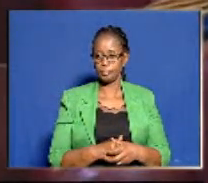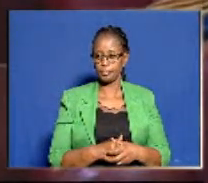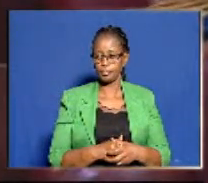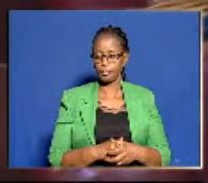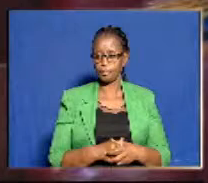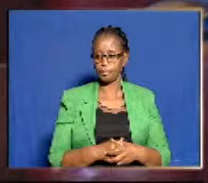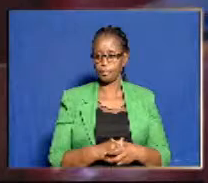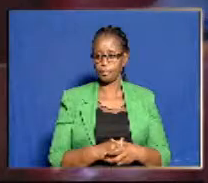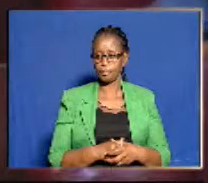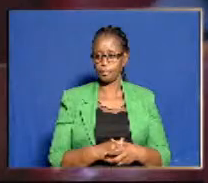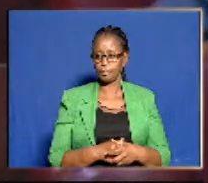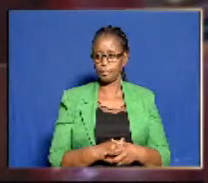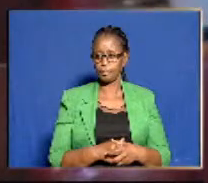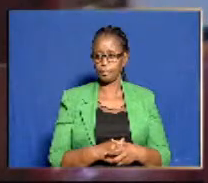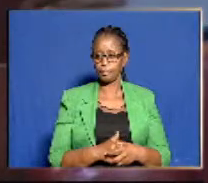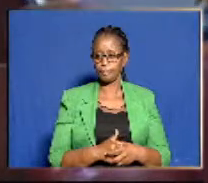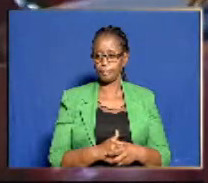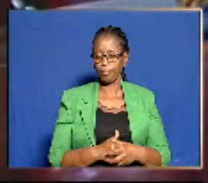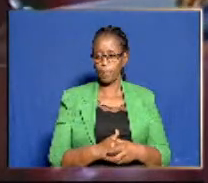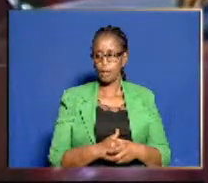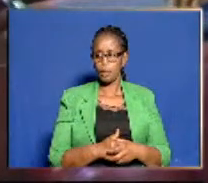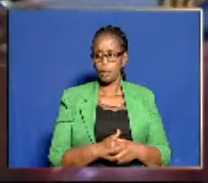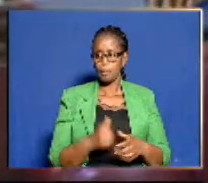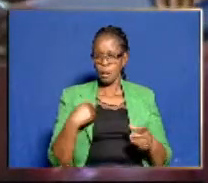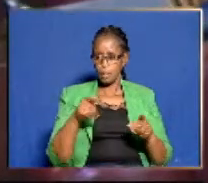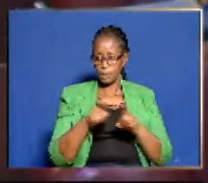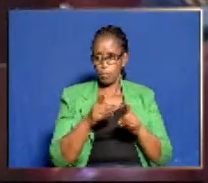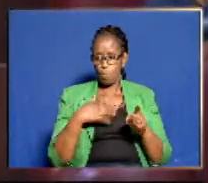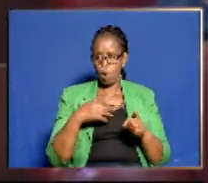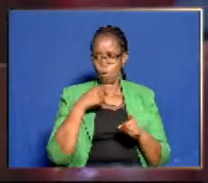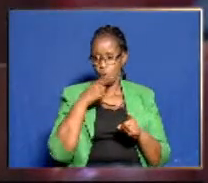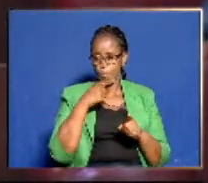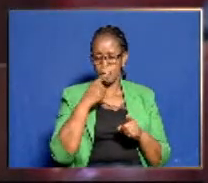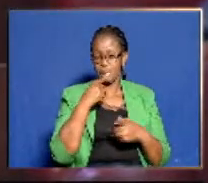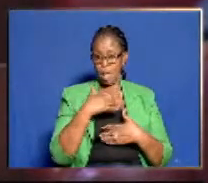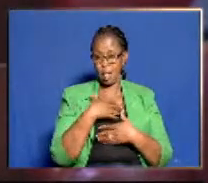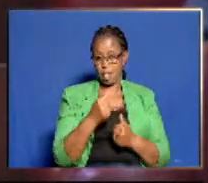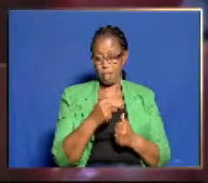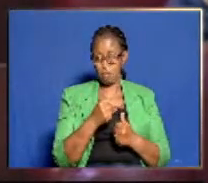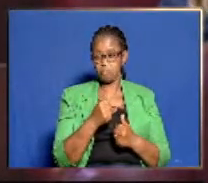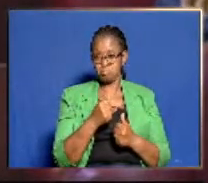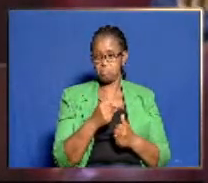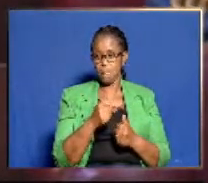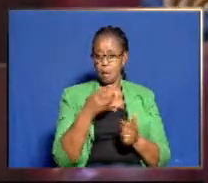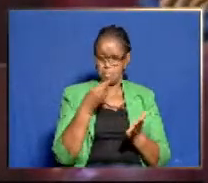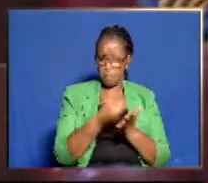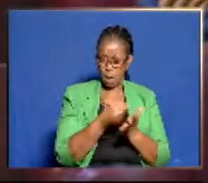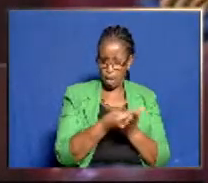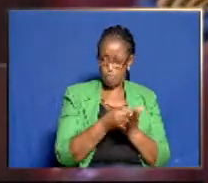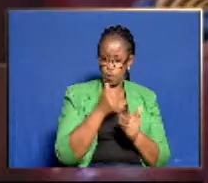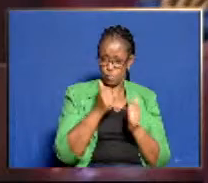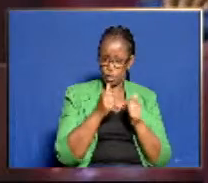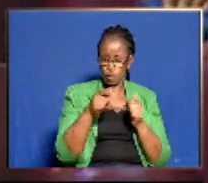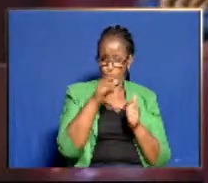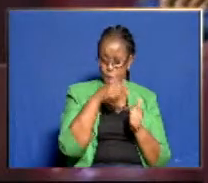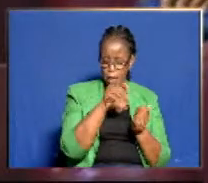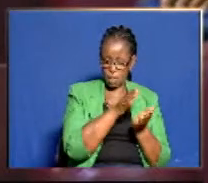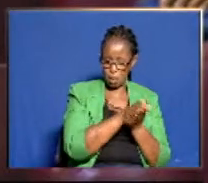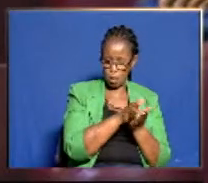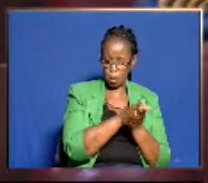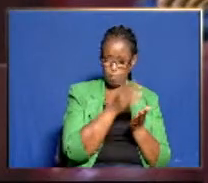Spika, nataka kuzungumzia kuhusu afya. Hizi pesa zilizopangwa kwa afya,